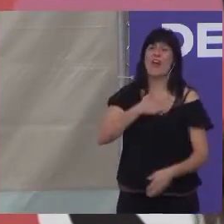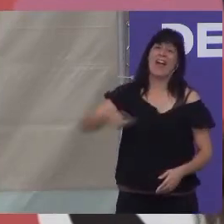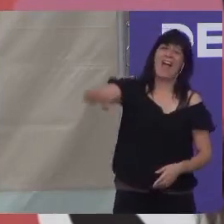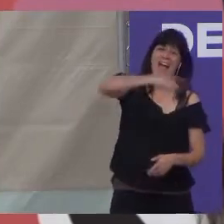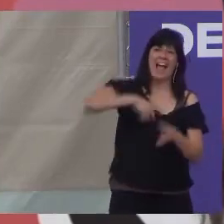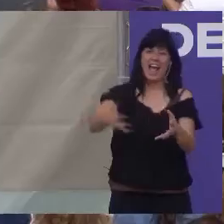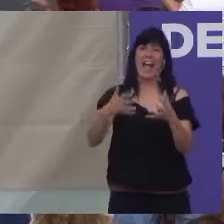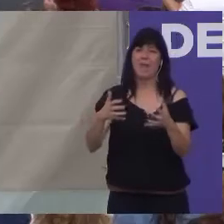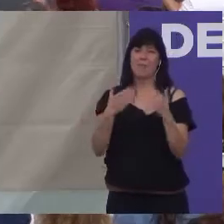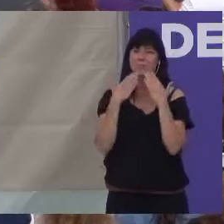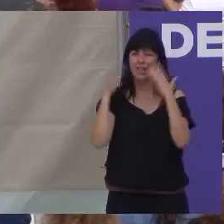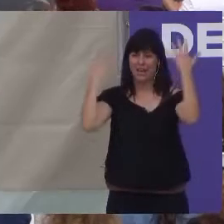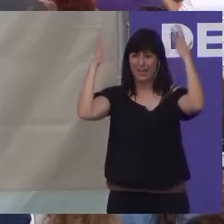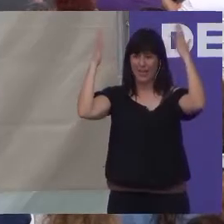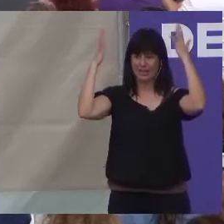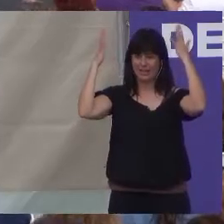gràcies.